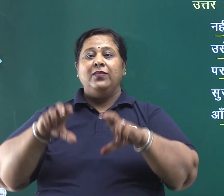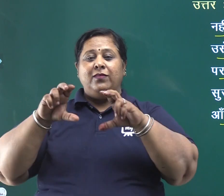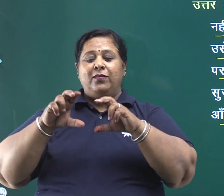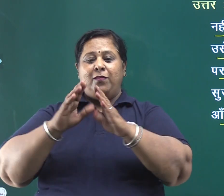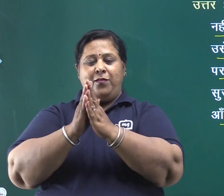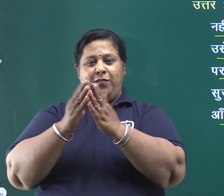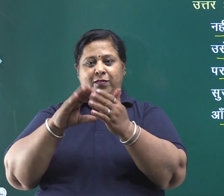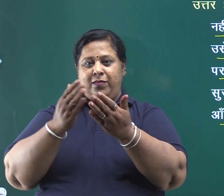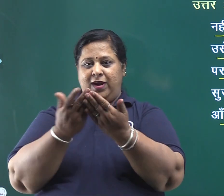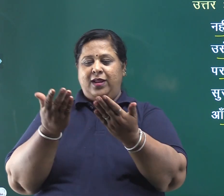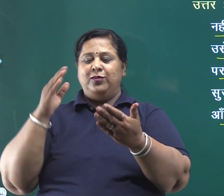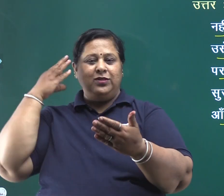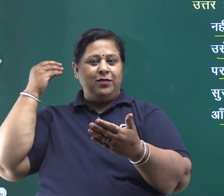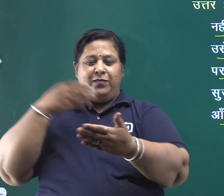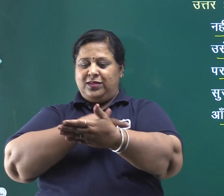पाठ्यपुस्तक वसंत